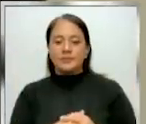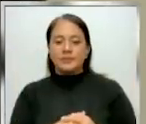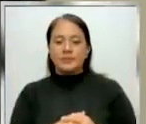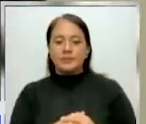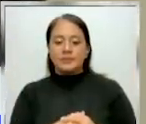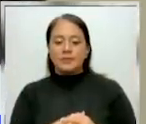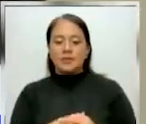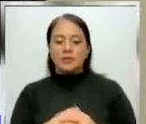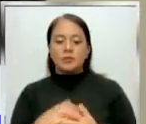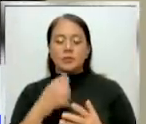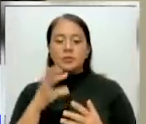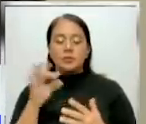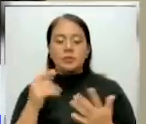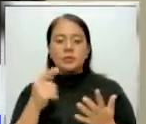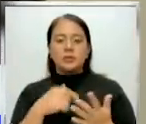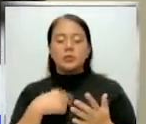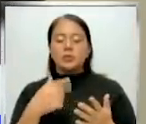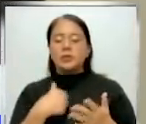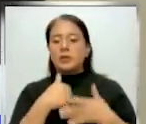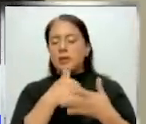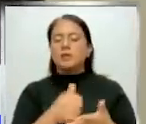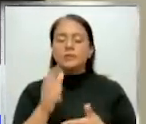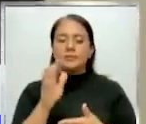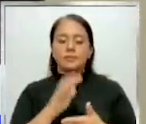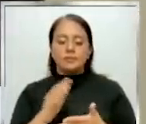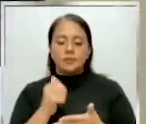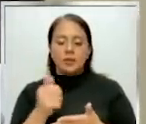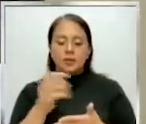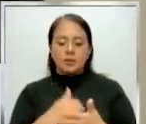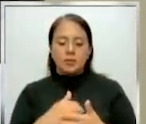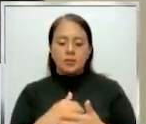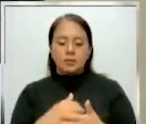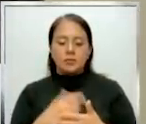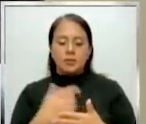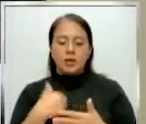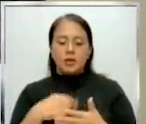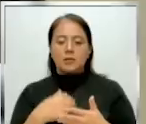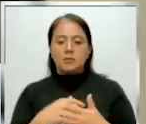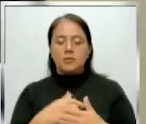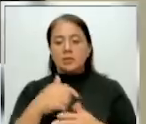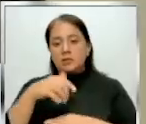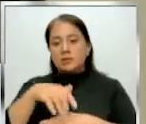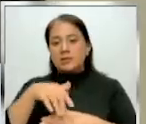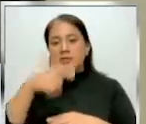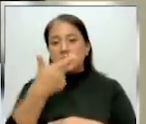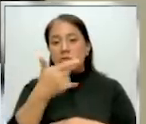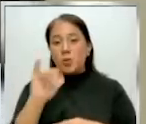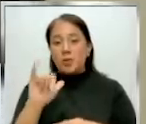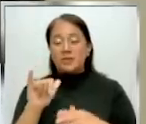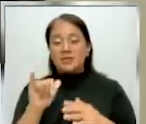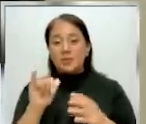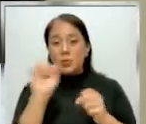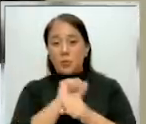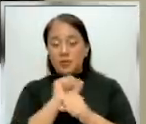meaning to say it will cater doong mga graveyard shift also, especially those that are working in the mall that was